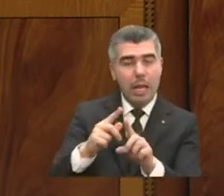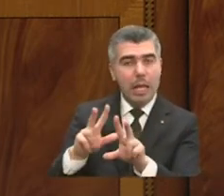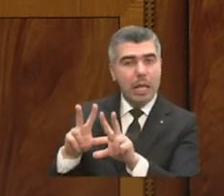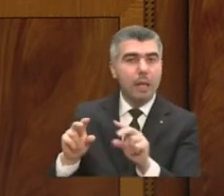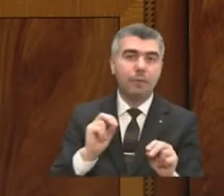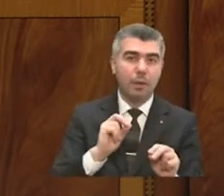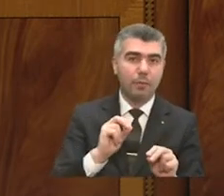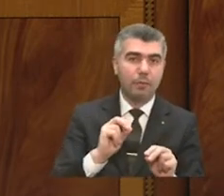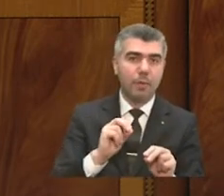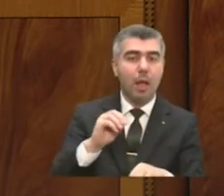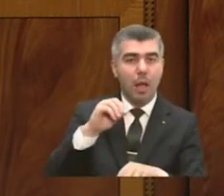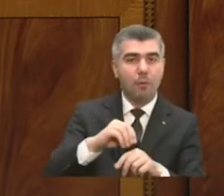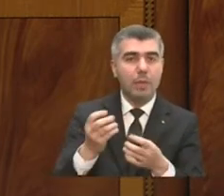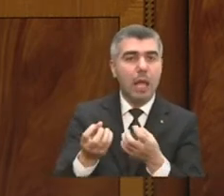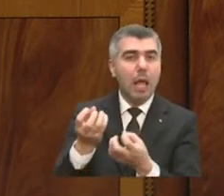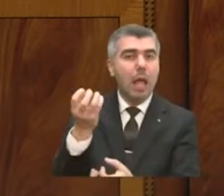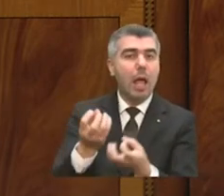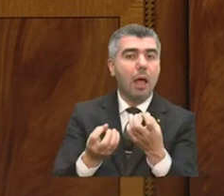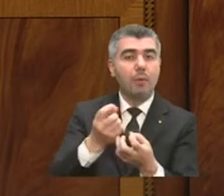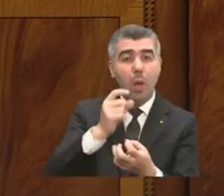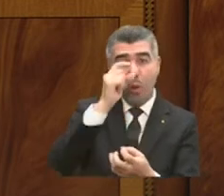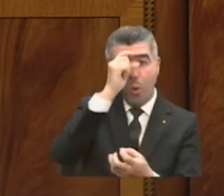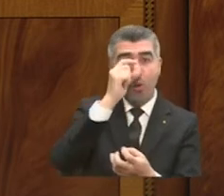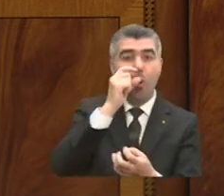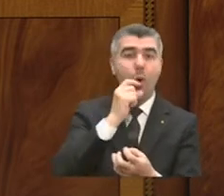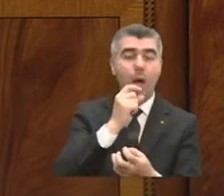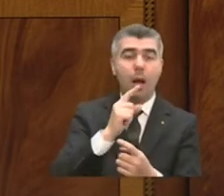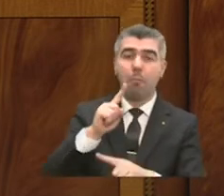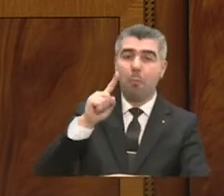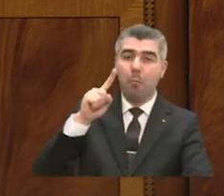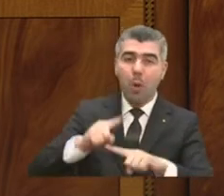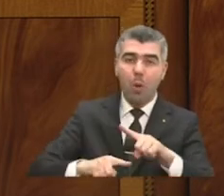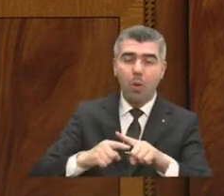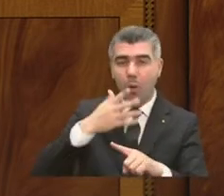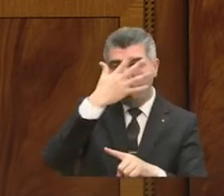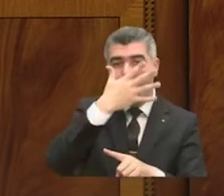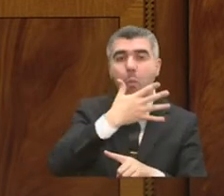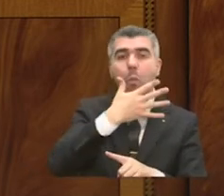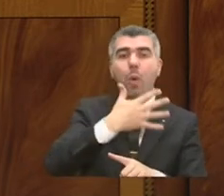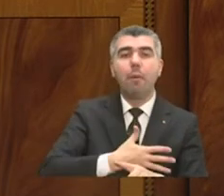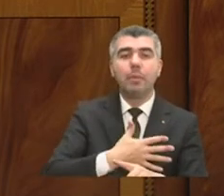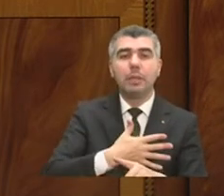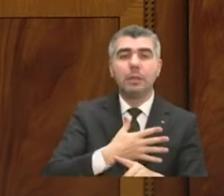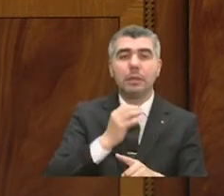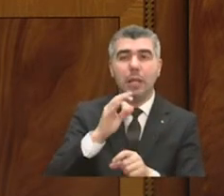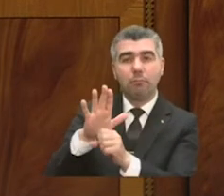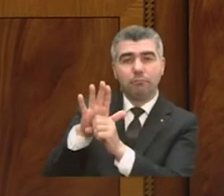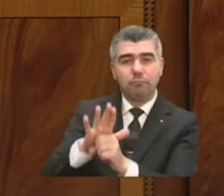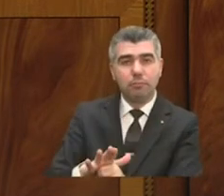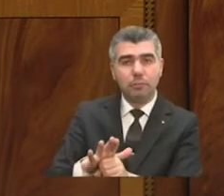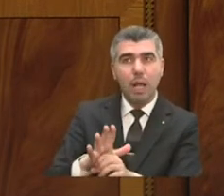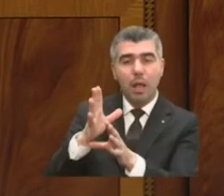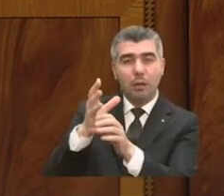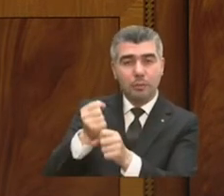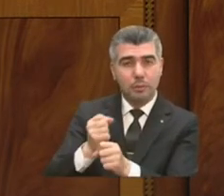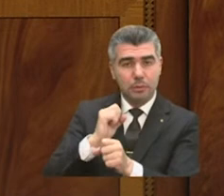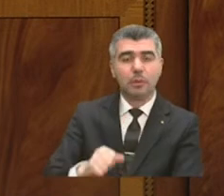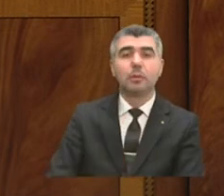agissements qui portent atteinte aux croyances des autres nations,